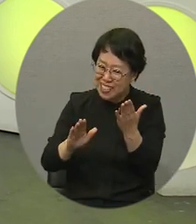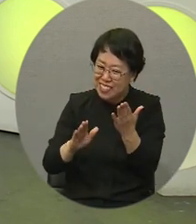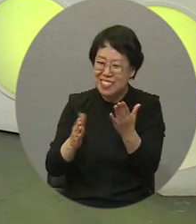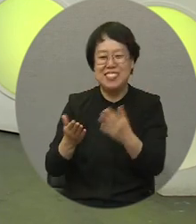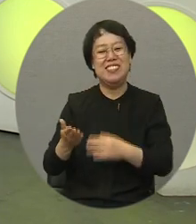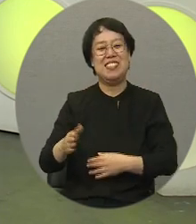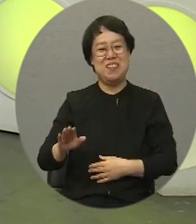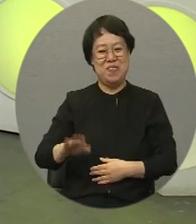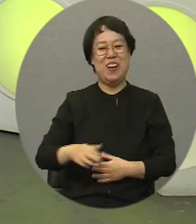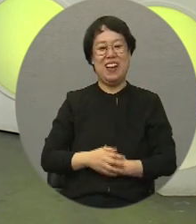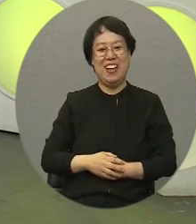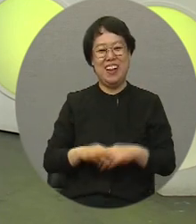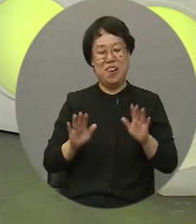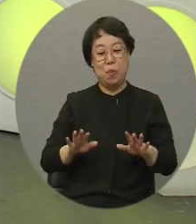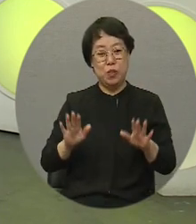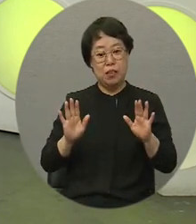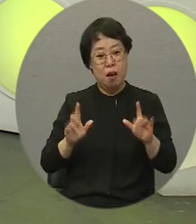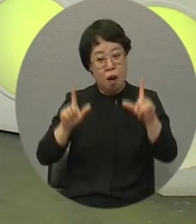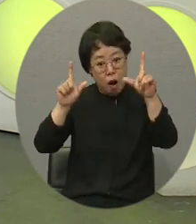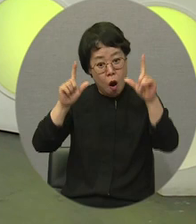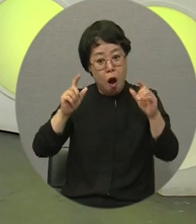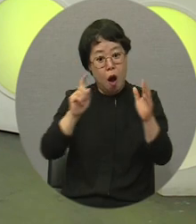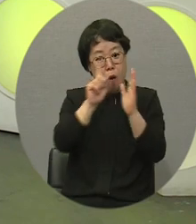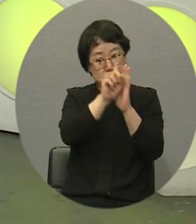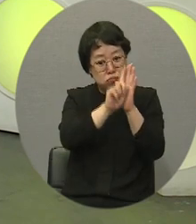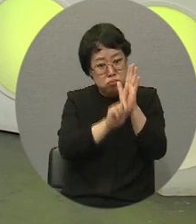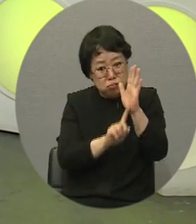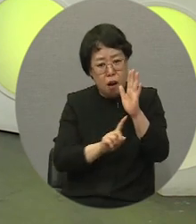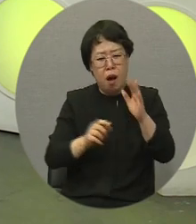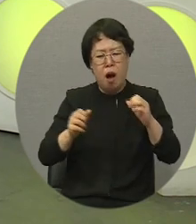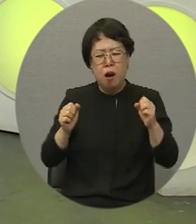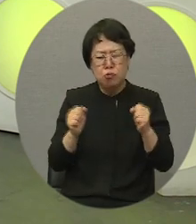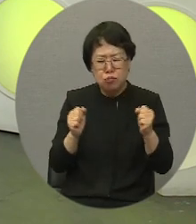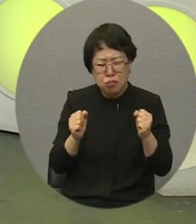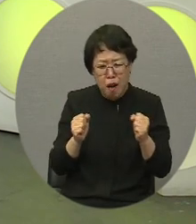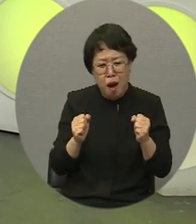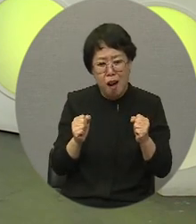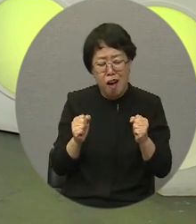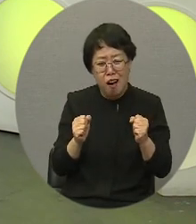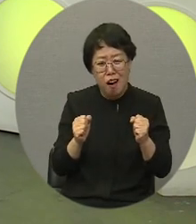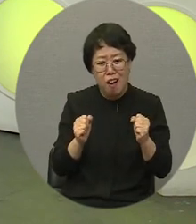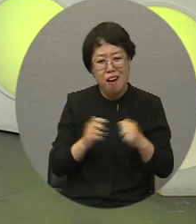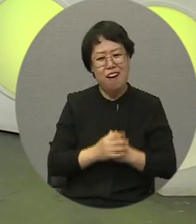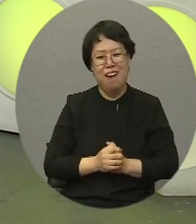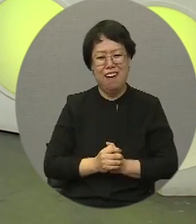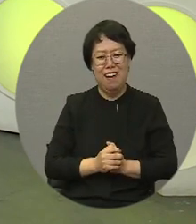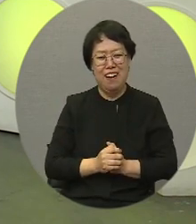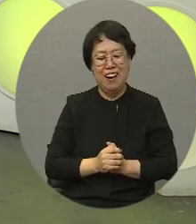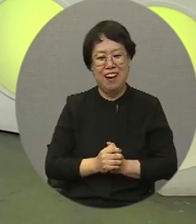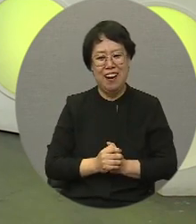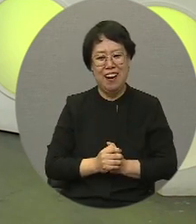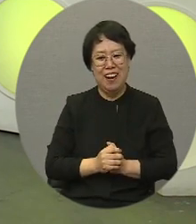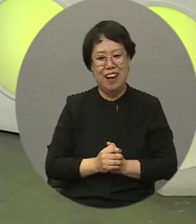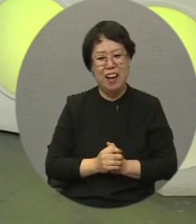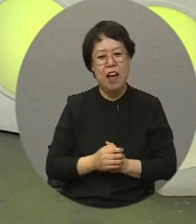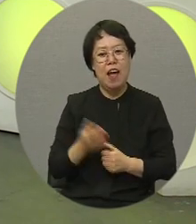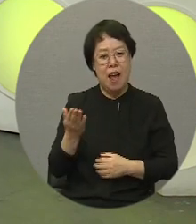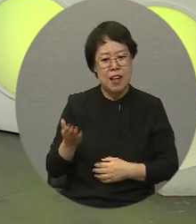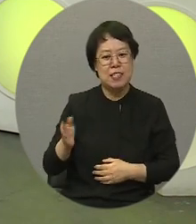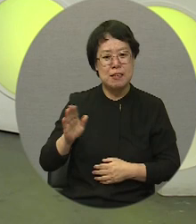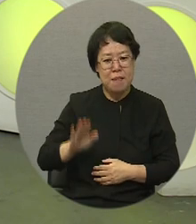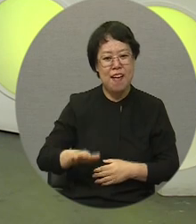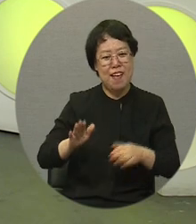지금 뭐 오늘 날씨가 좀 쌀쌀해졌다고 해서 그렇게 느낄 필요 없습니다. 자, 그래서 봄으로 한번